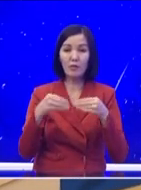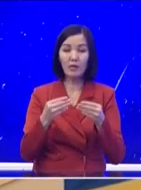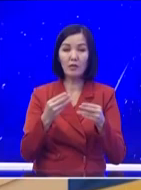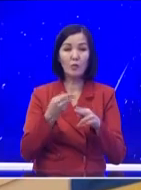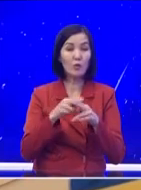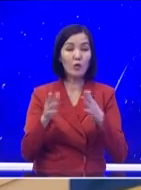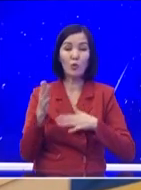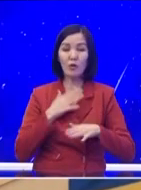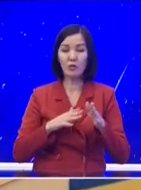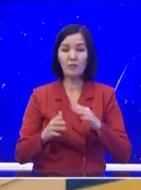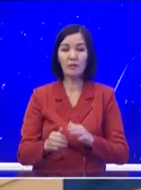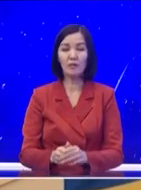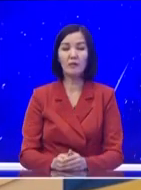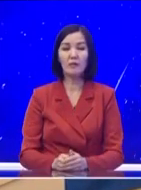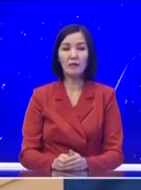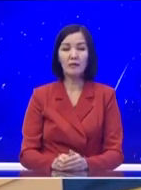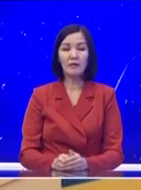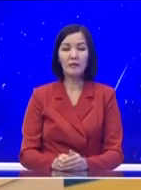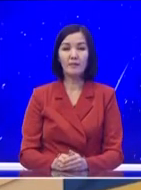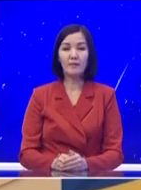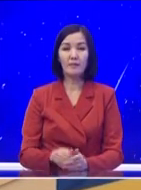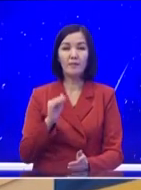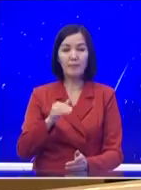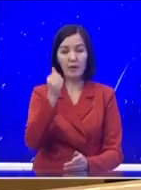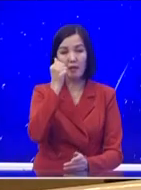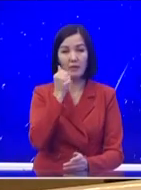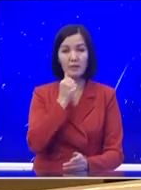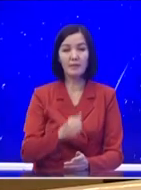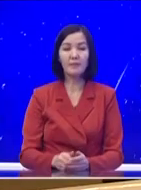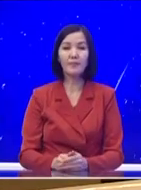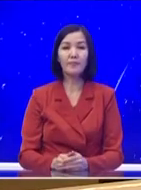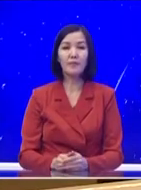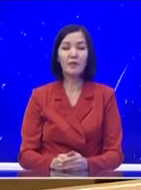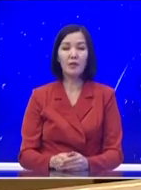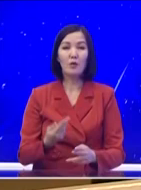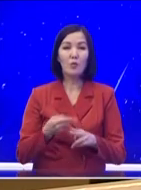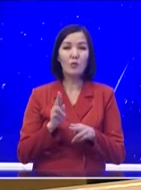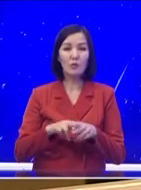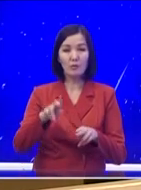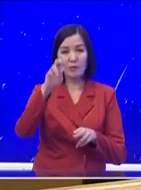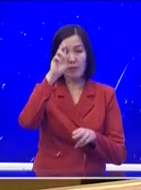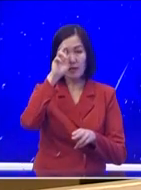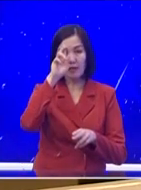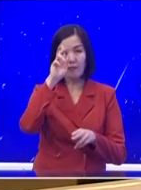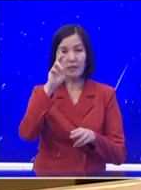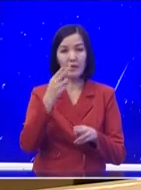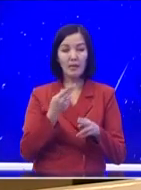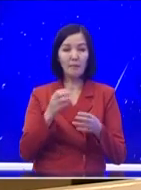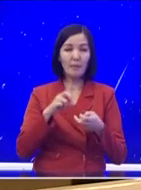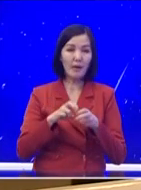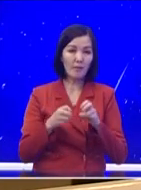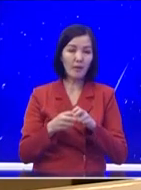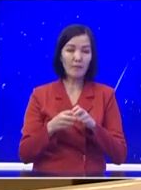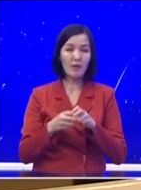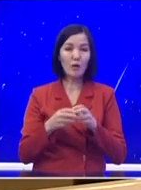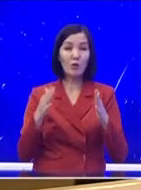үлкен қуанышымды білдіргім келеді, алғысым шексіз. Осы мемлекетіміздегі ең бір проблема болып тұрған